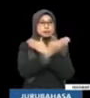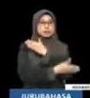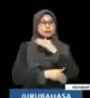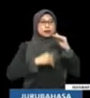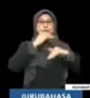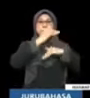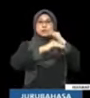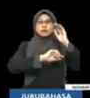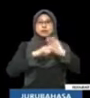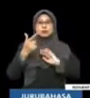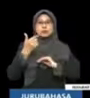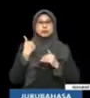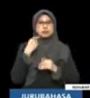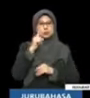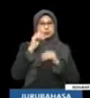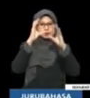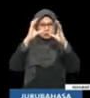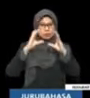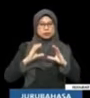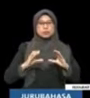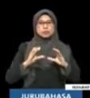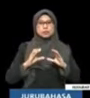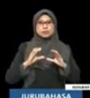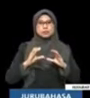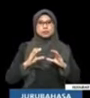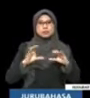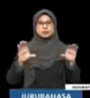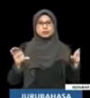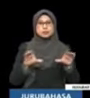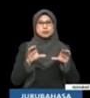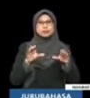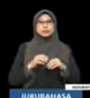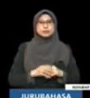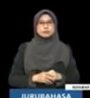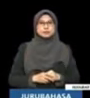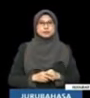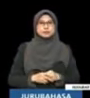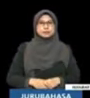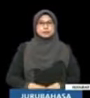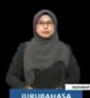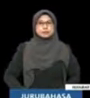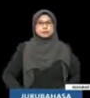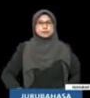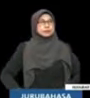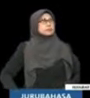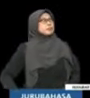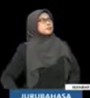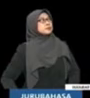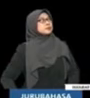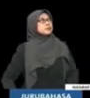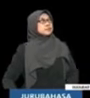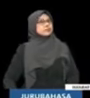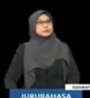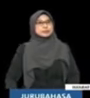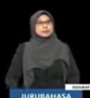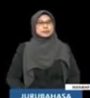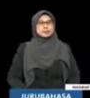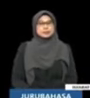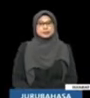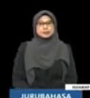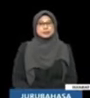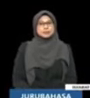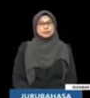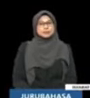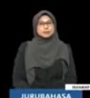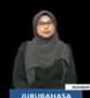lain, ada satu kaedah yang namakan impeachment. Presiden Amerika pernah dipanggil before this